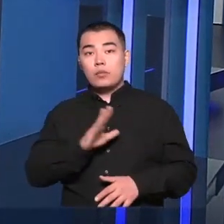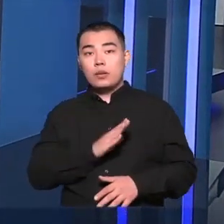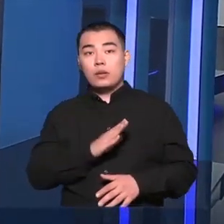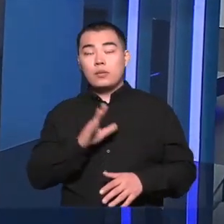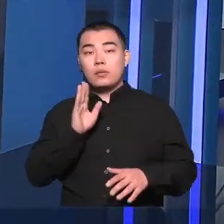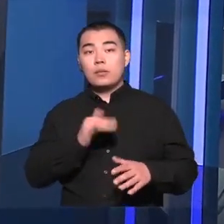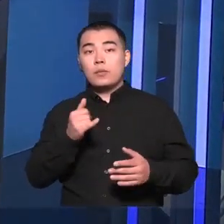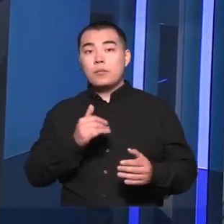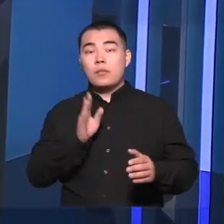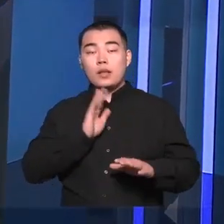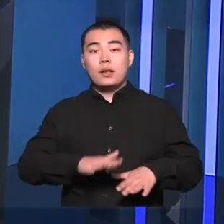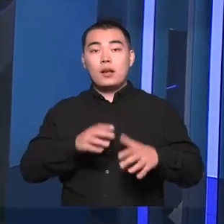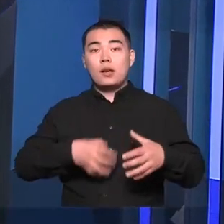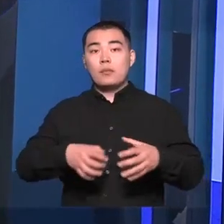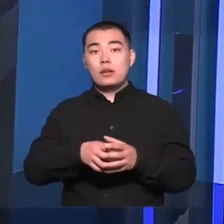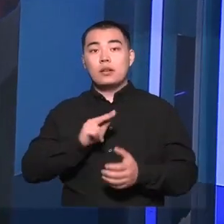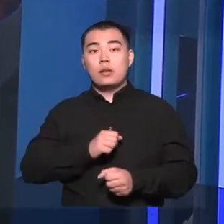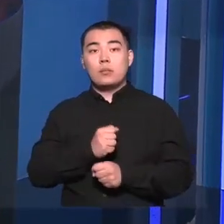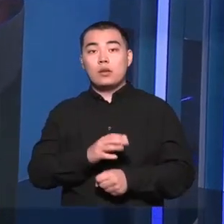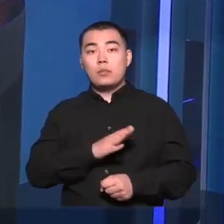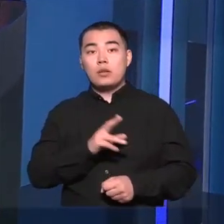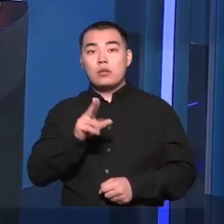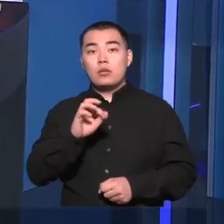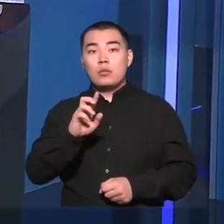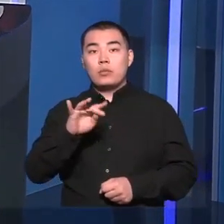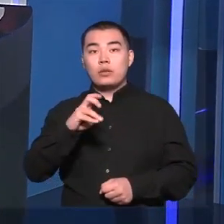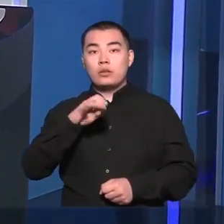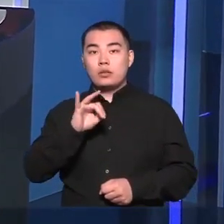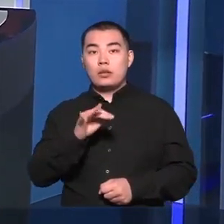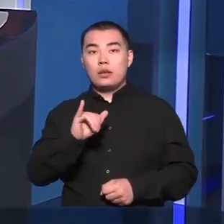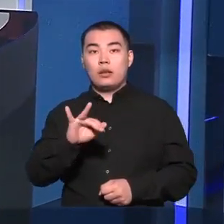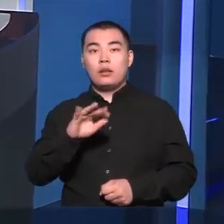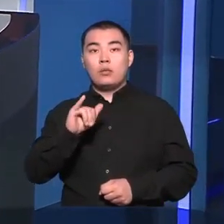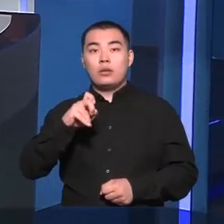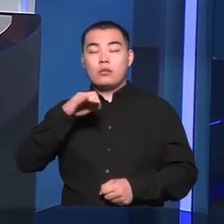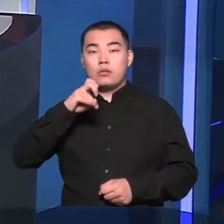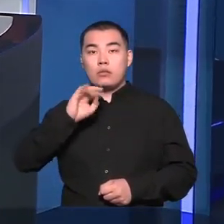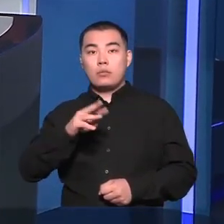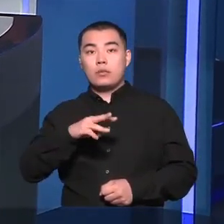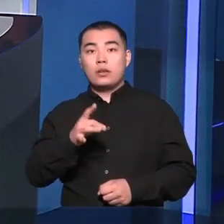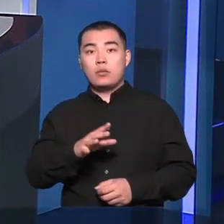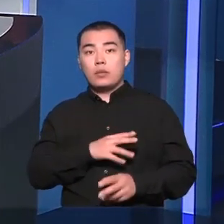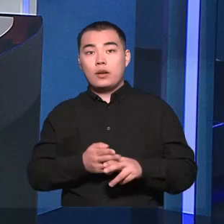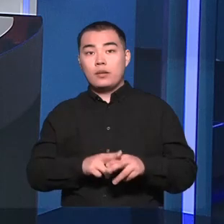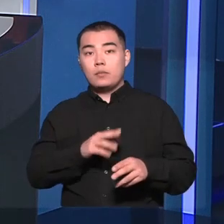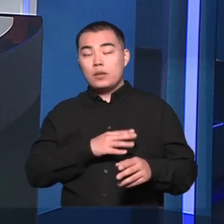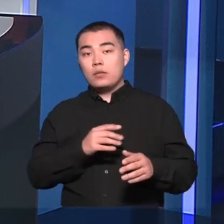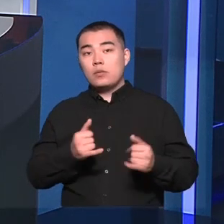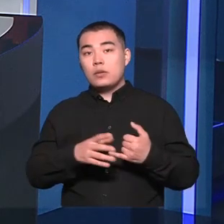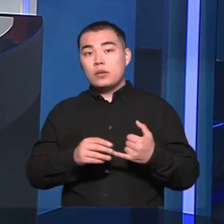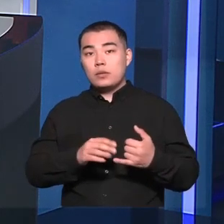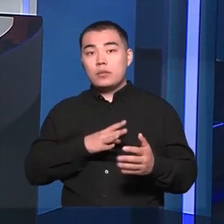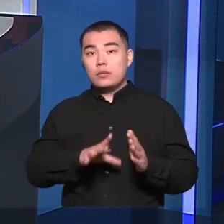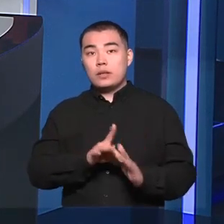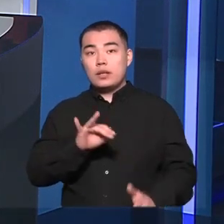Подрядные компании приступили к работе в Кобдинском и Уилском районах. Накануне были определены участки для возведения